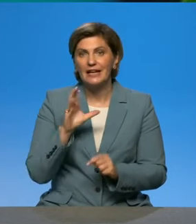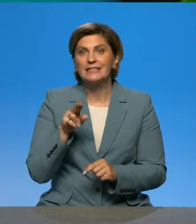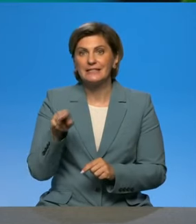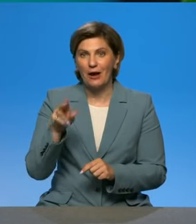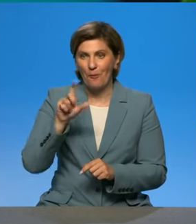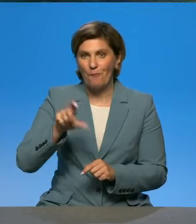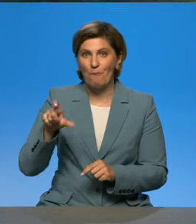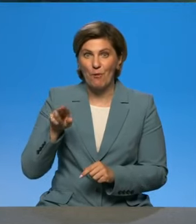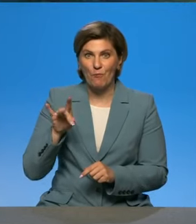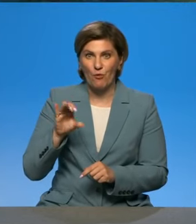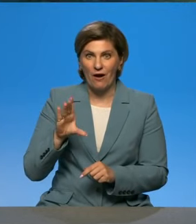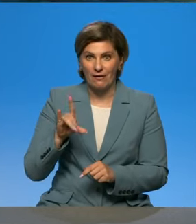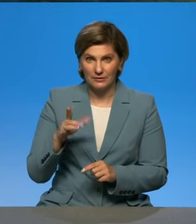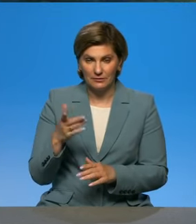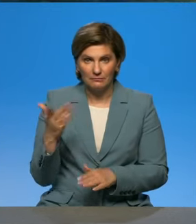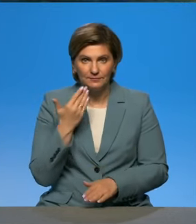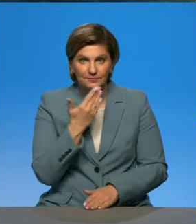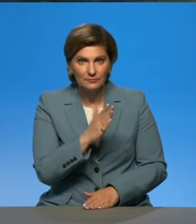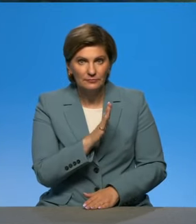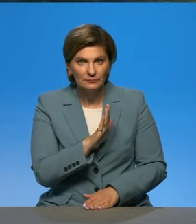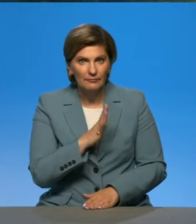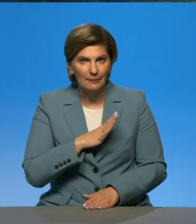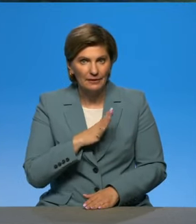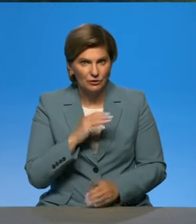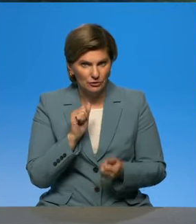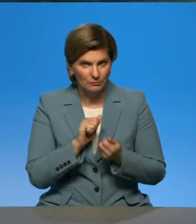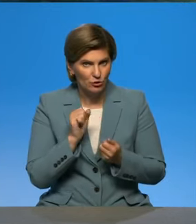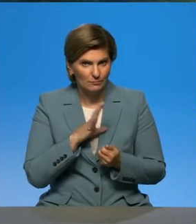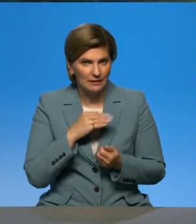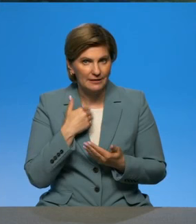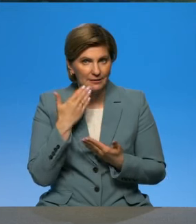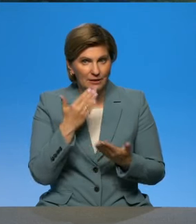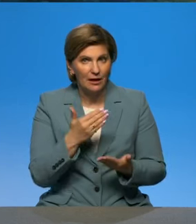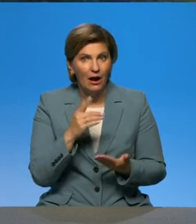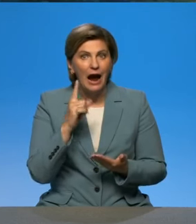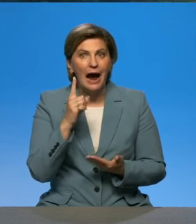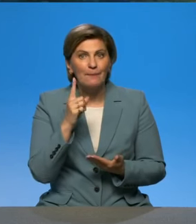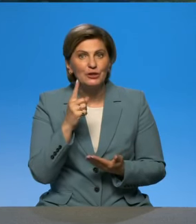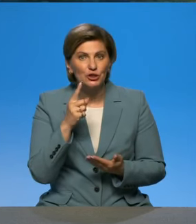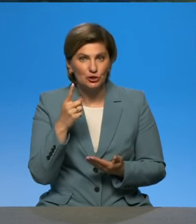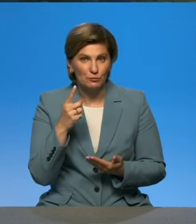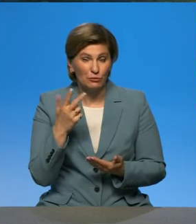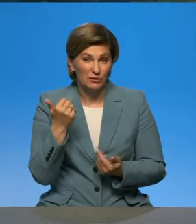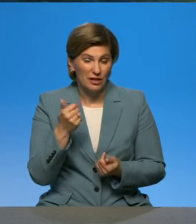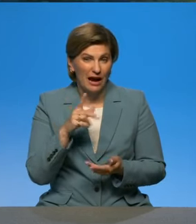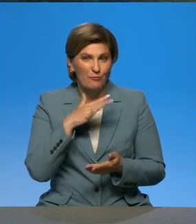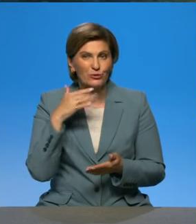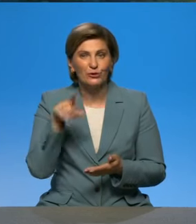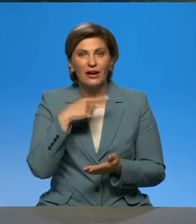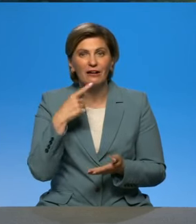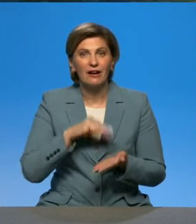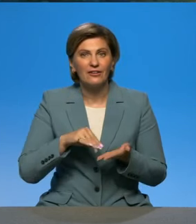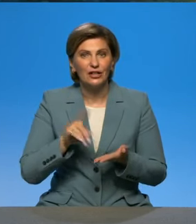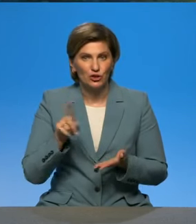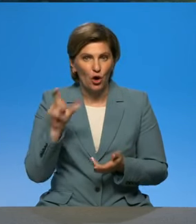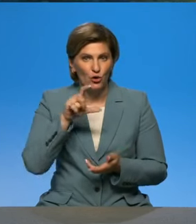прощения, вот может быть я сейчас какую-то там глупую реплику сделаю, но почему аборигены съели кука, да? Вот мы вспоминаем эту фразу, действительно